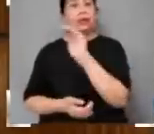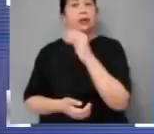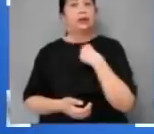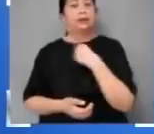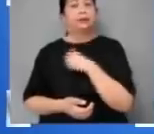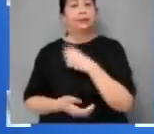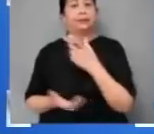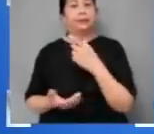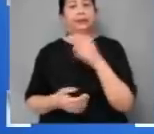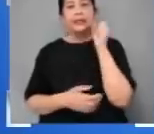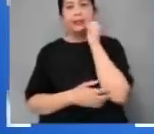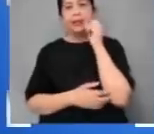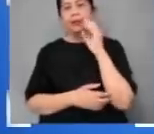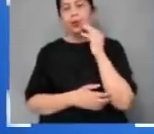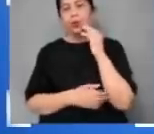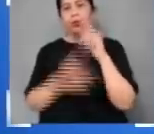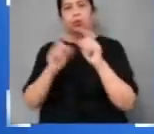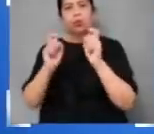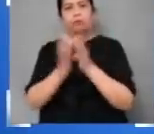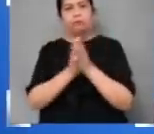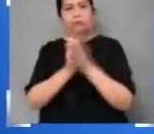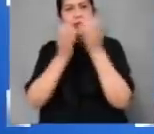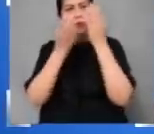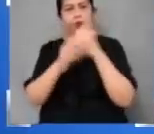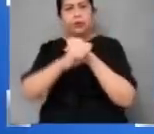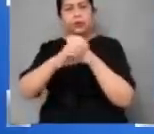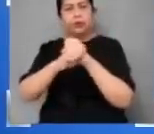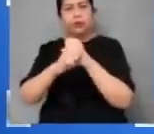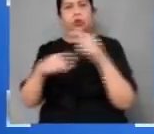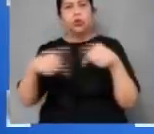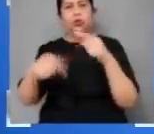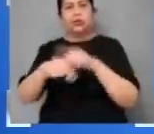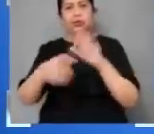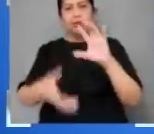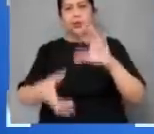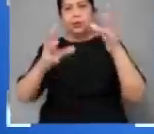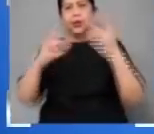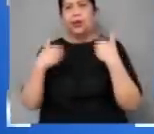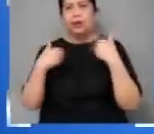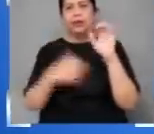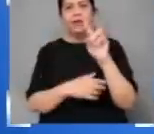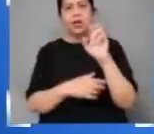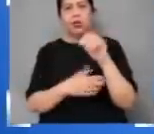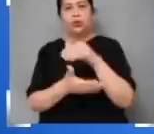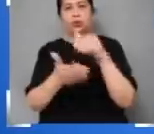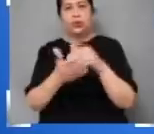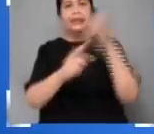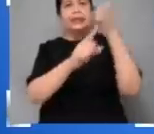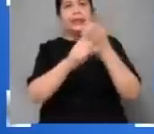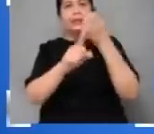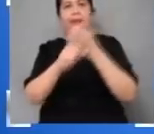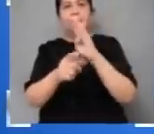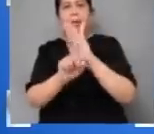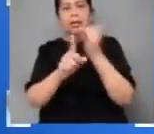Samira Gutok para sa mas agresibong information drive sa panahon ng sakuna at pagkakaroon ng evacuation center sa bawat barangay na may kumpletong